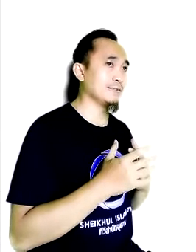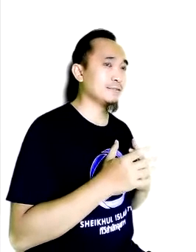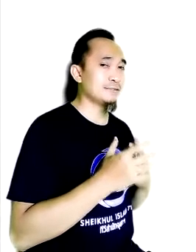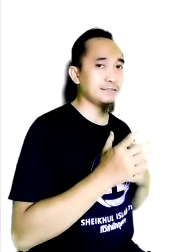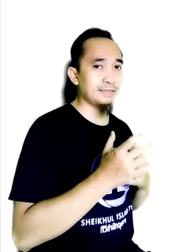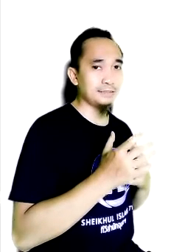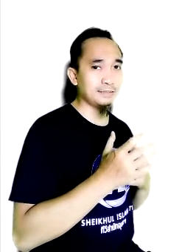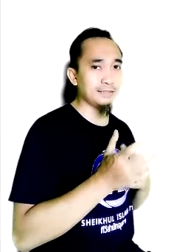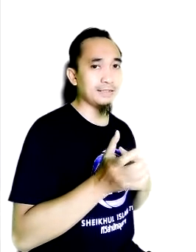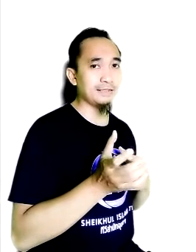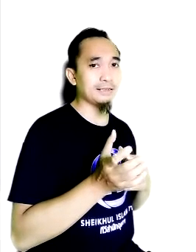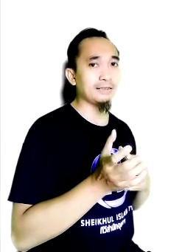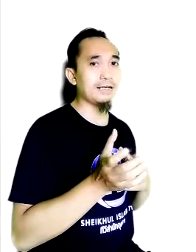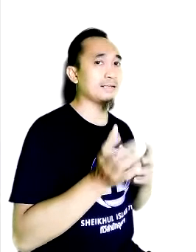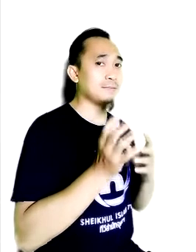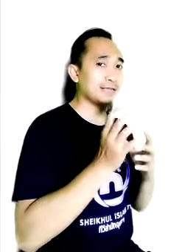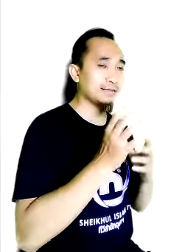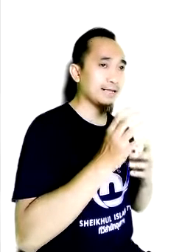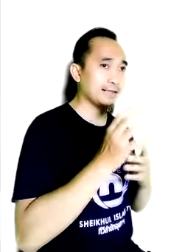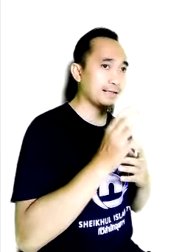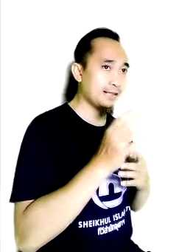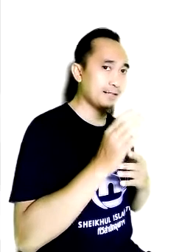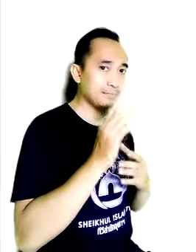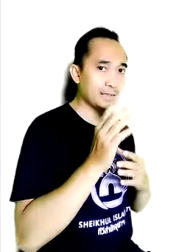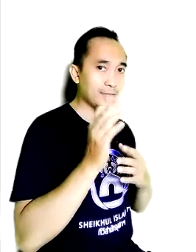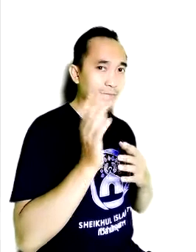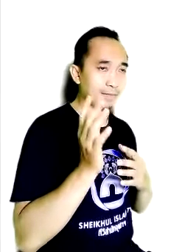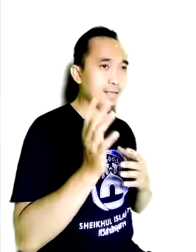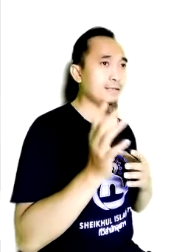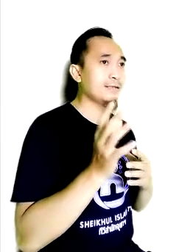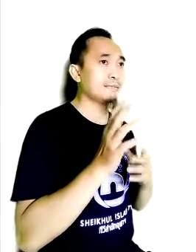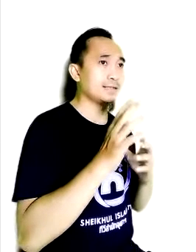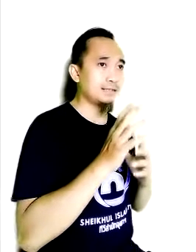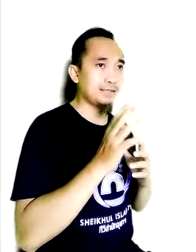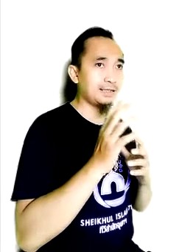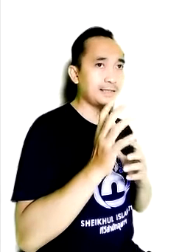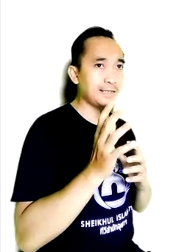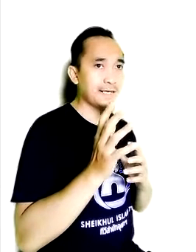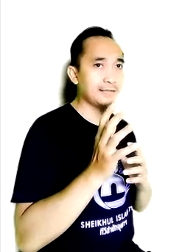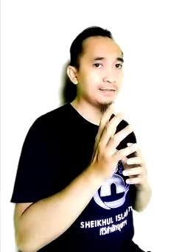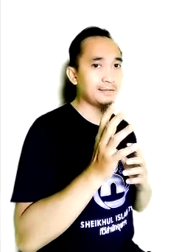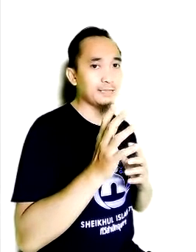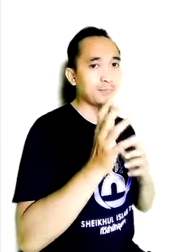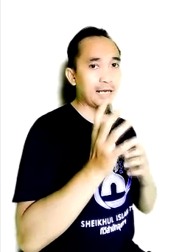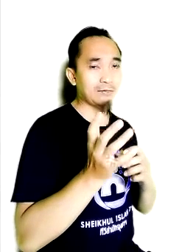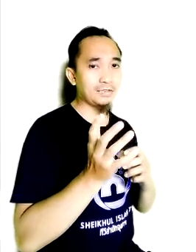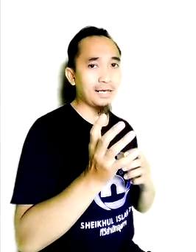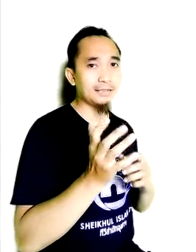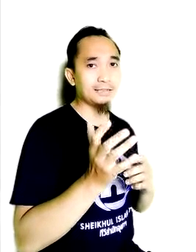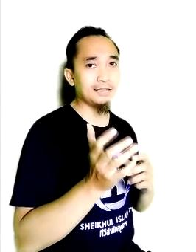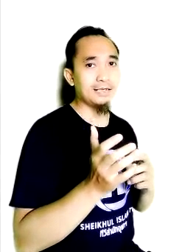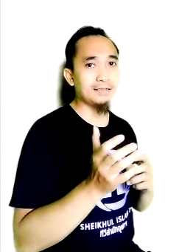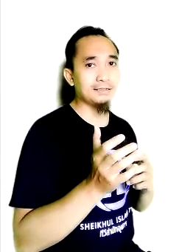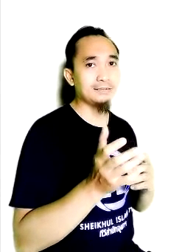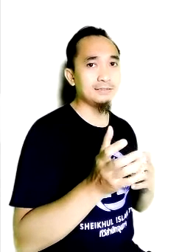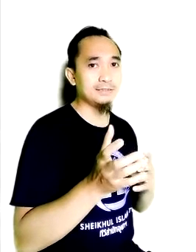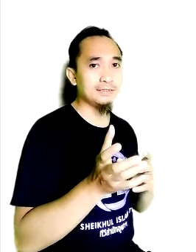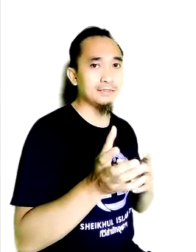pikiran. Jadi tadi ada pengertian gaya, bla bla bla bla. Pengertian gaya dan pengaruhnya